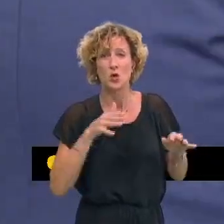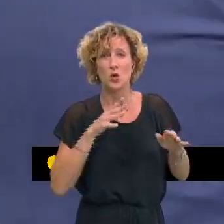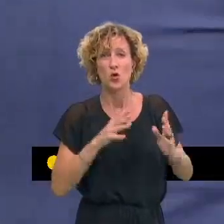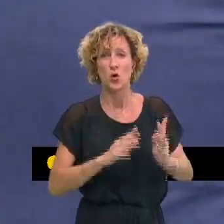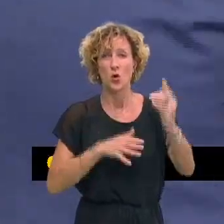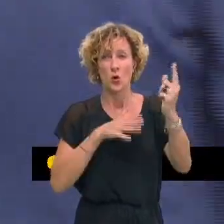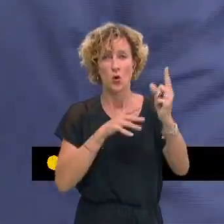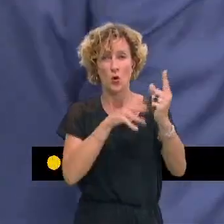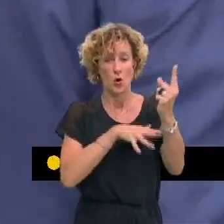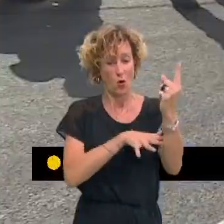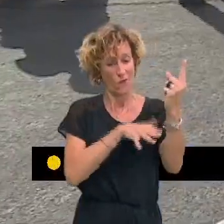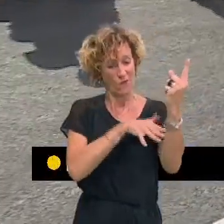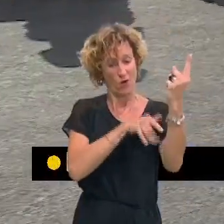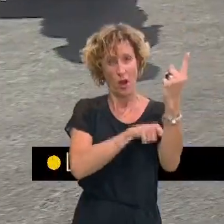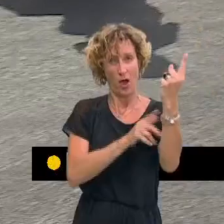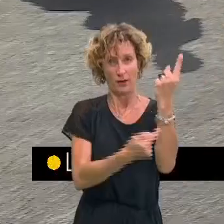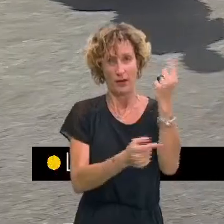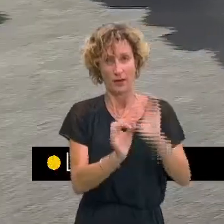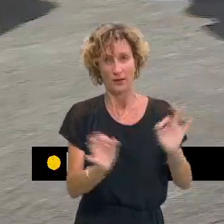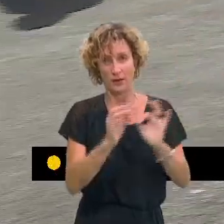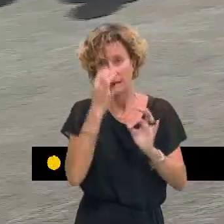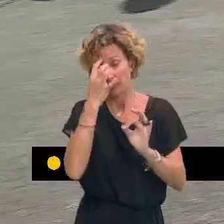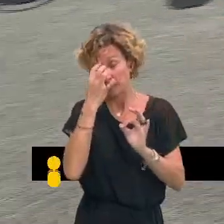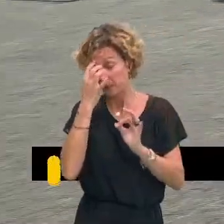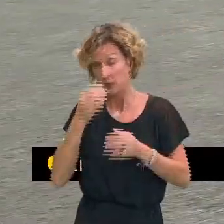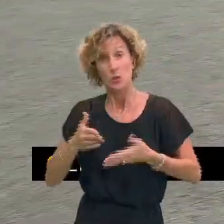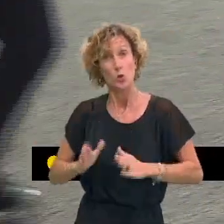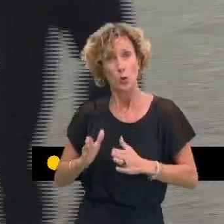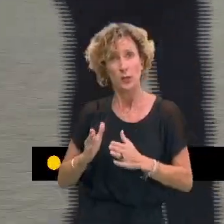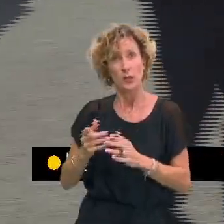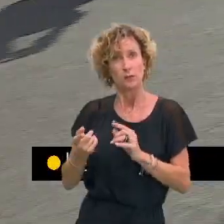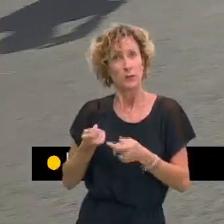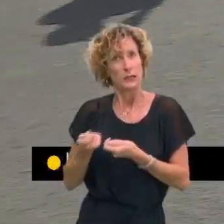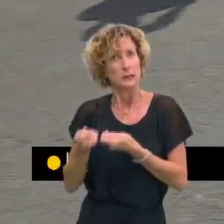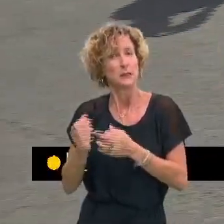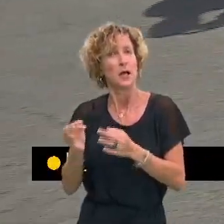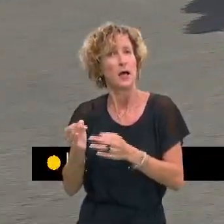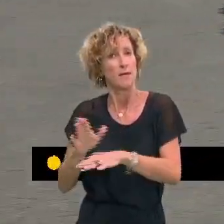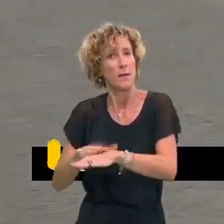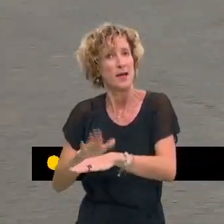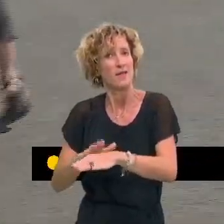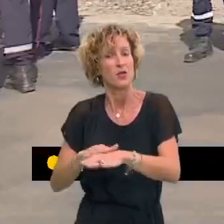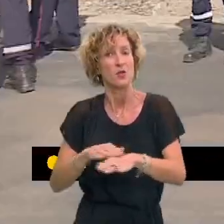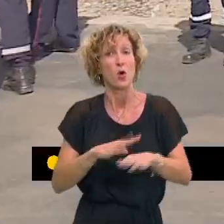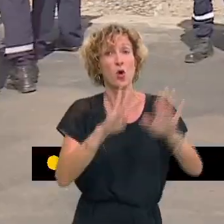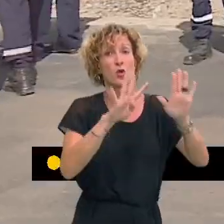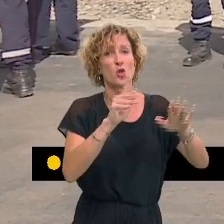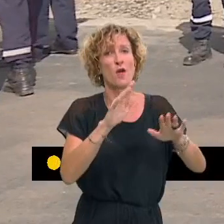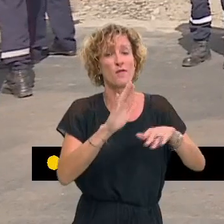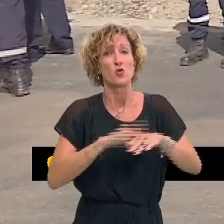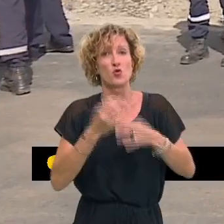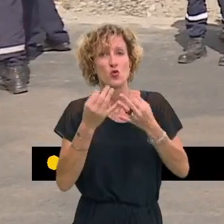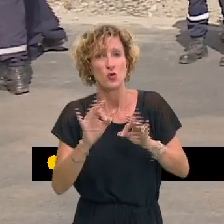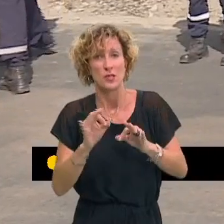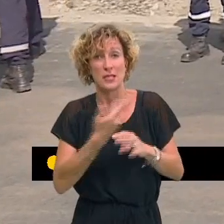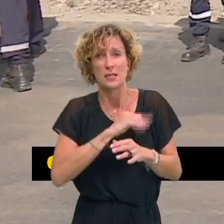parce que la face arrière n'est pas marquée. Les autorités jouent à fond la carte de la prévention. 9 incendies de feux de forêt sur 10 ont pour origine des